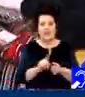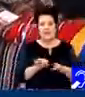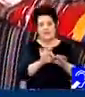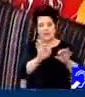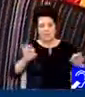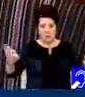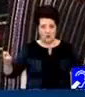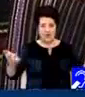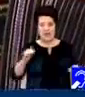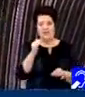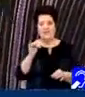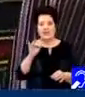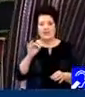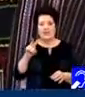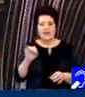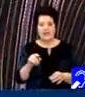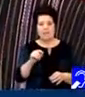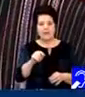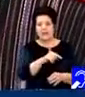țiese așa, pe diagonală,